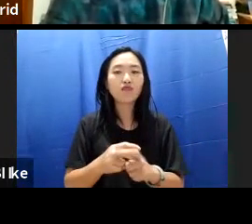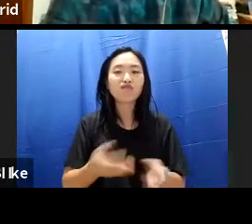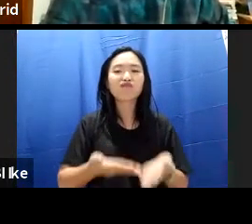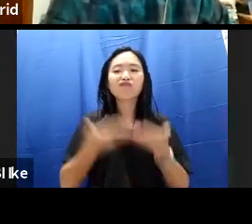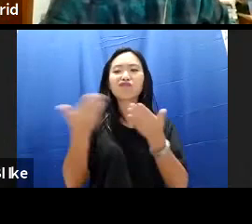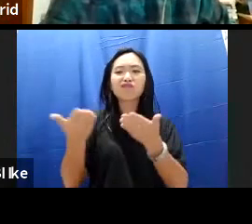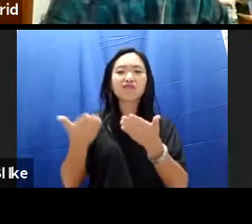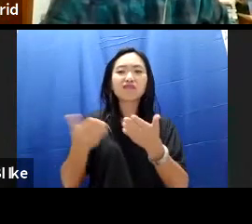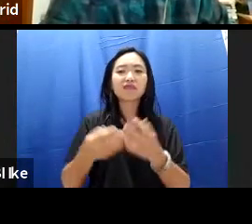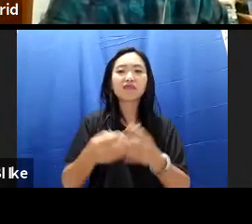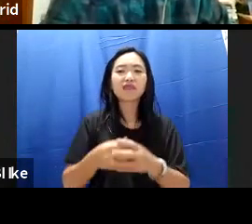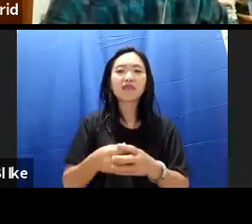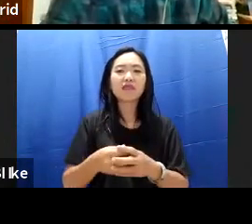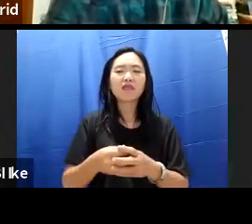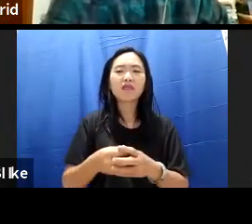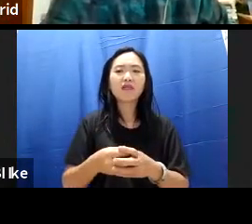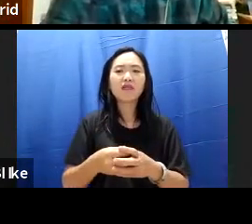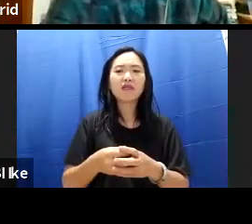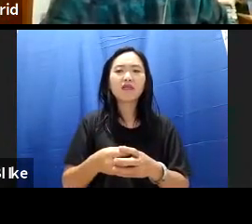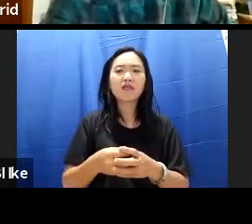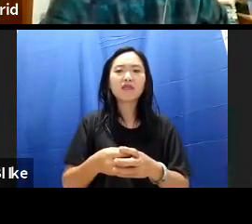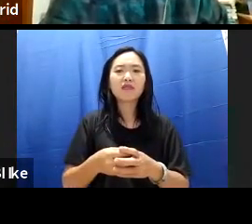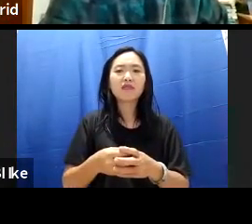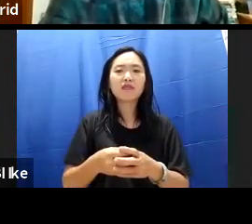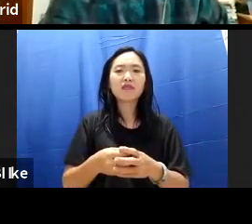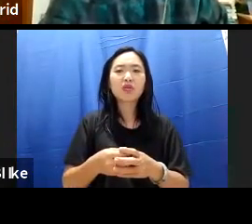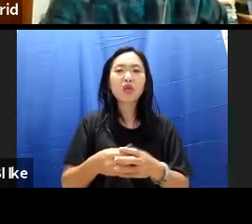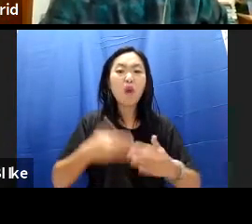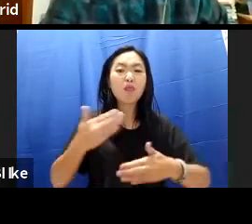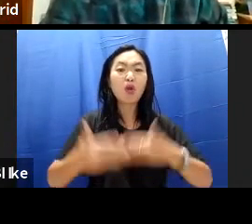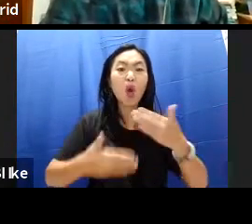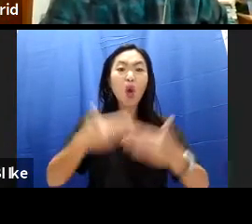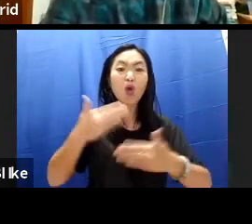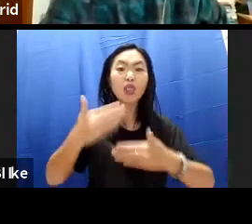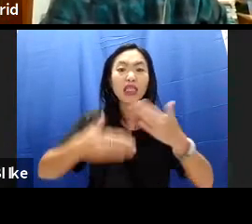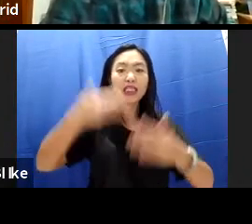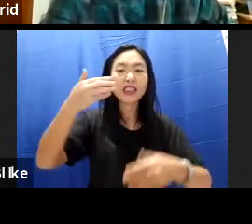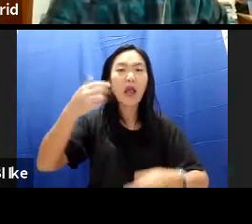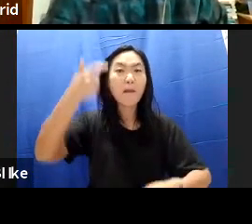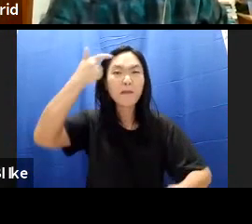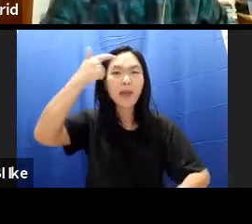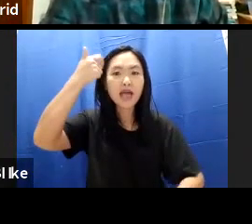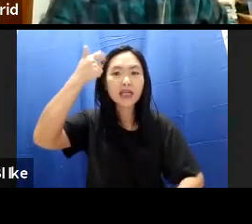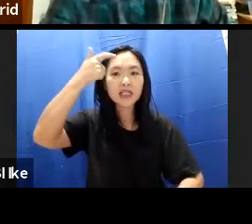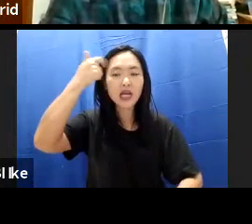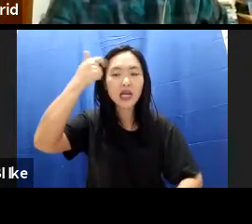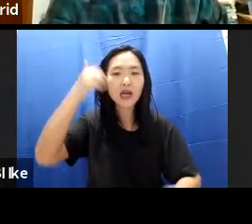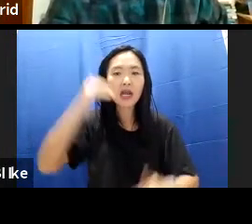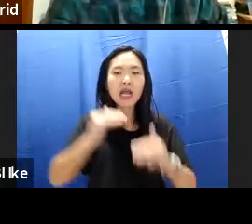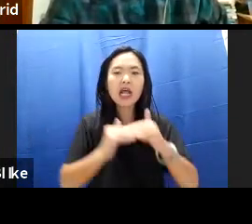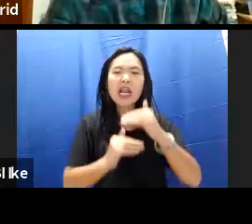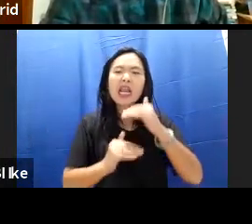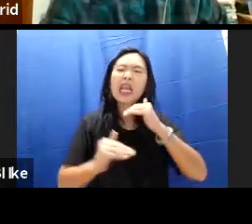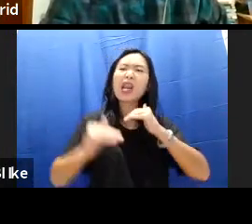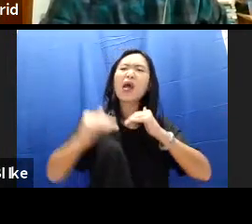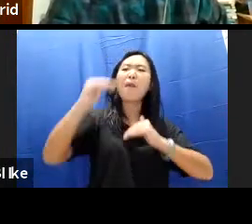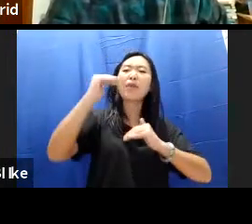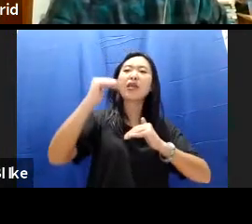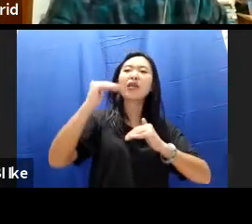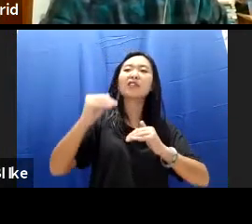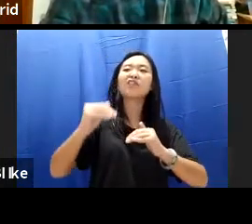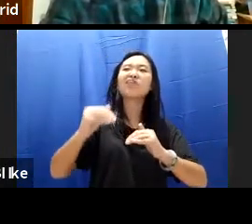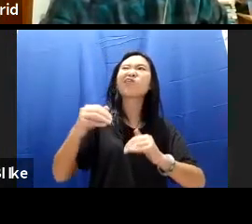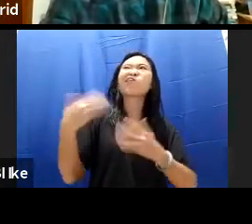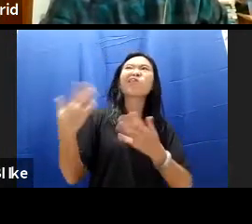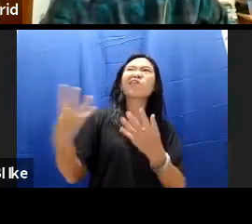yang membuat proses produksi pengetahuan dan juga proses belajar lebih bersifat doktrinasi norma-norma gender